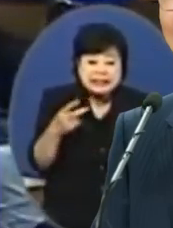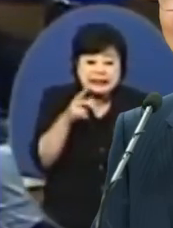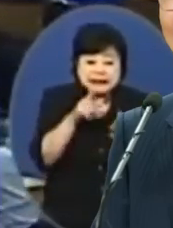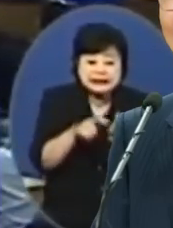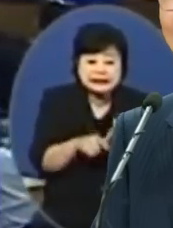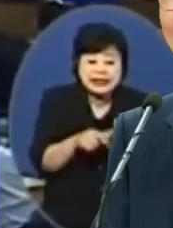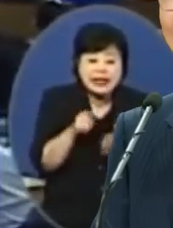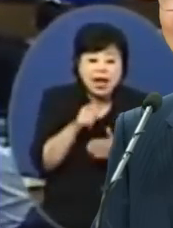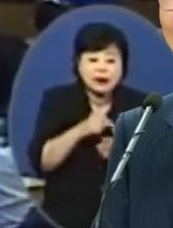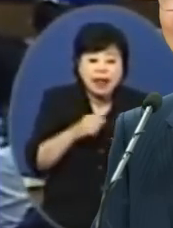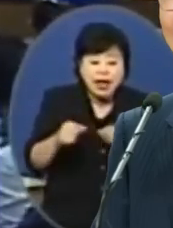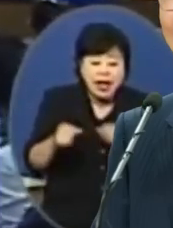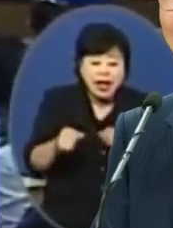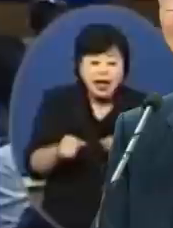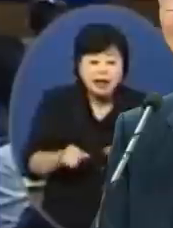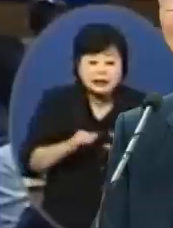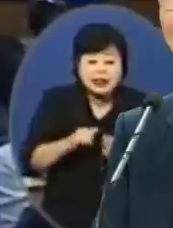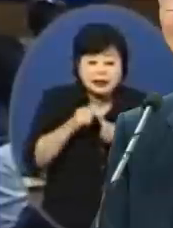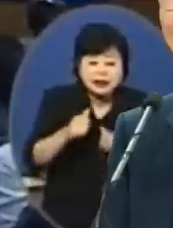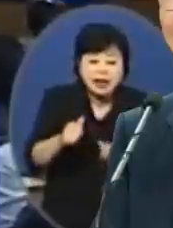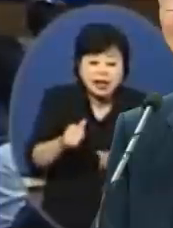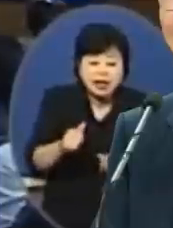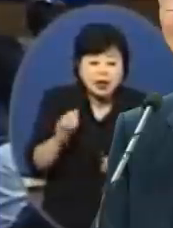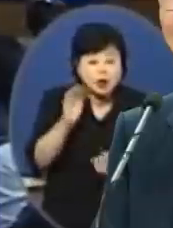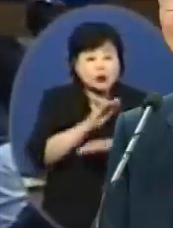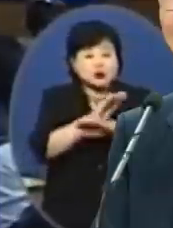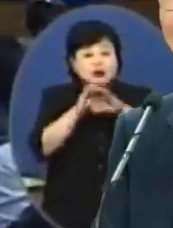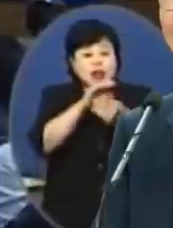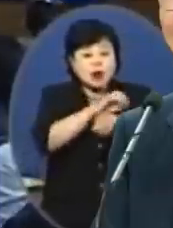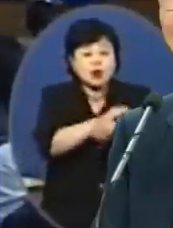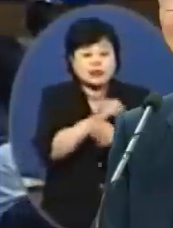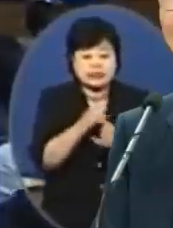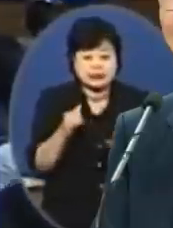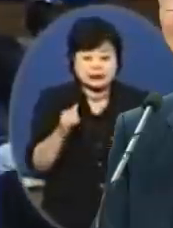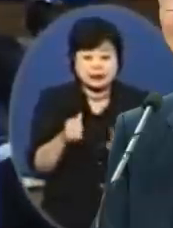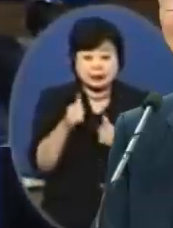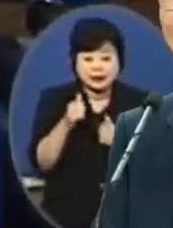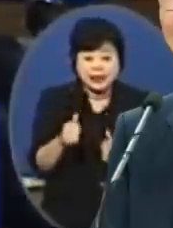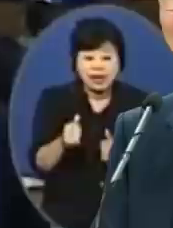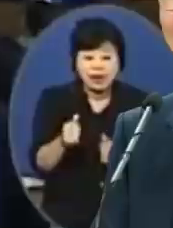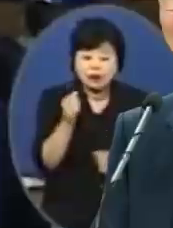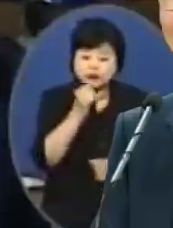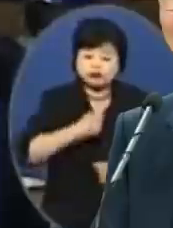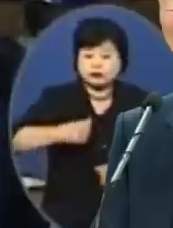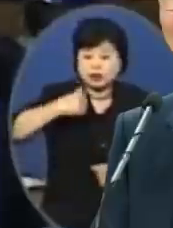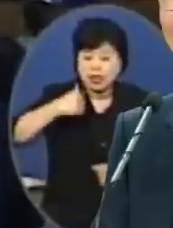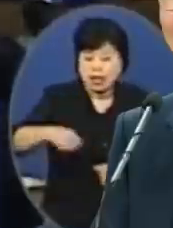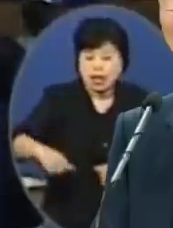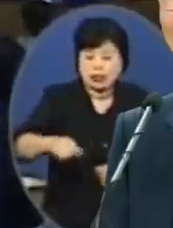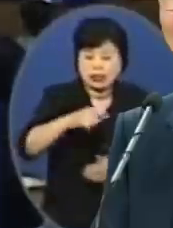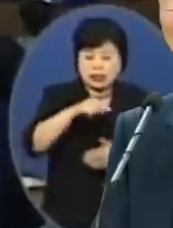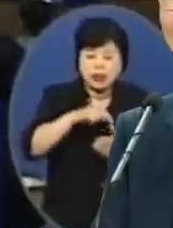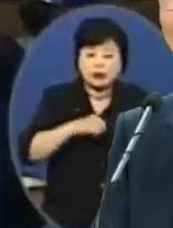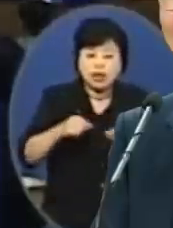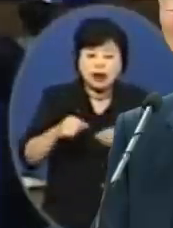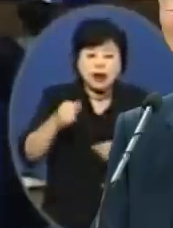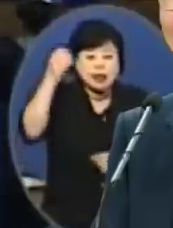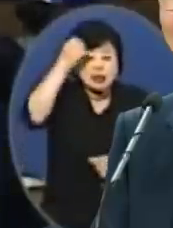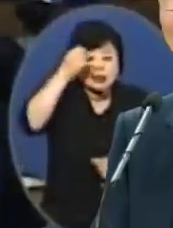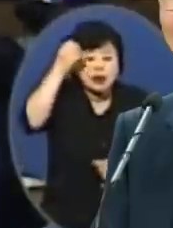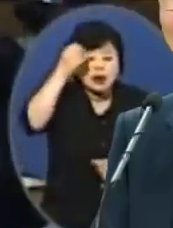행하여 이 세상 풍조를 따르고 공중의 권세 잡은 자를 따랐으니 곧 지금 불순종의 아들들 가운데 역사하는